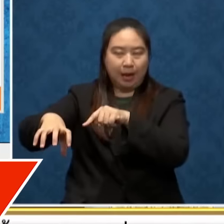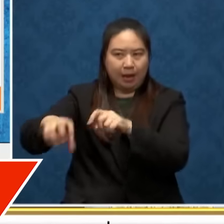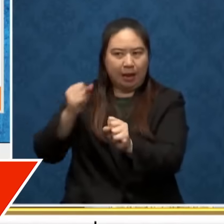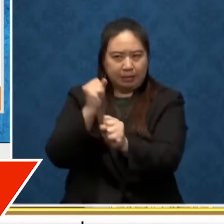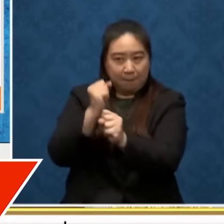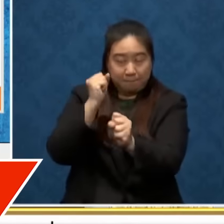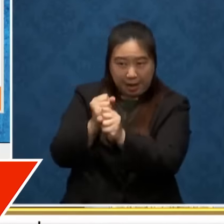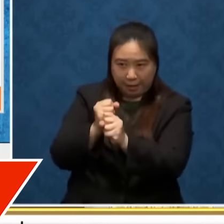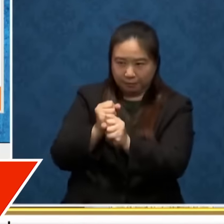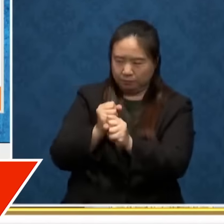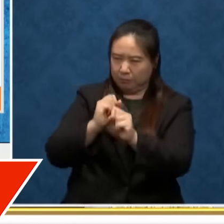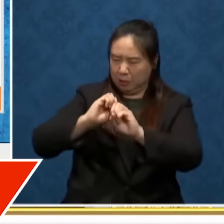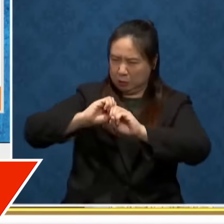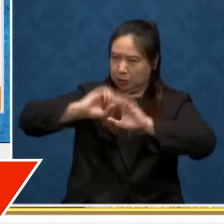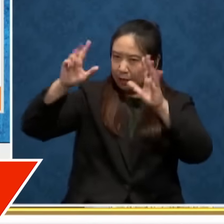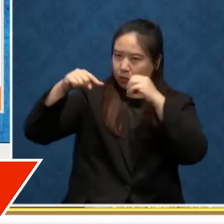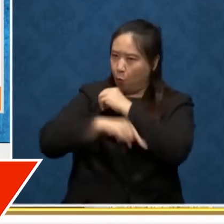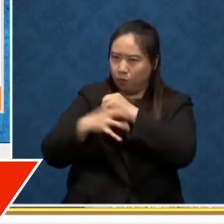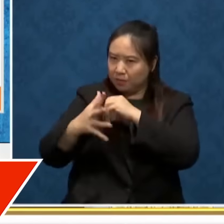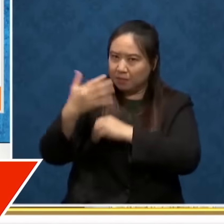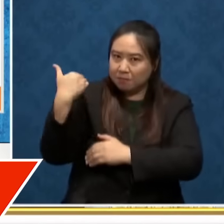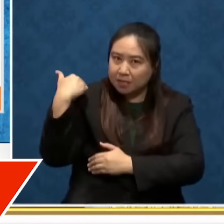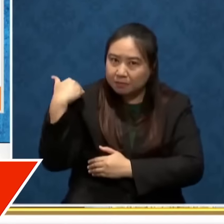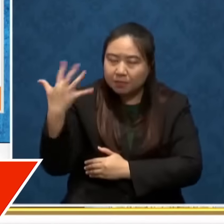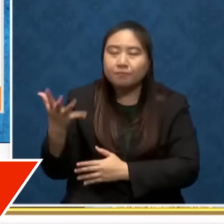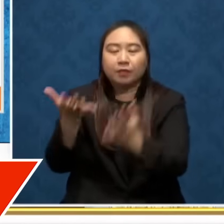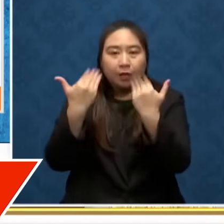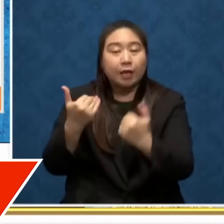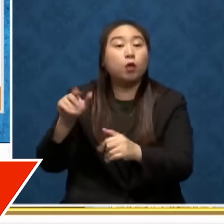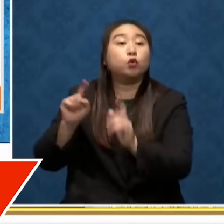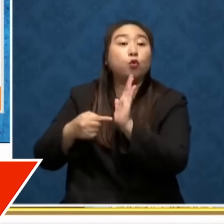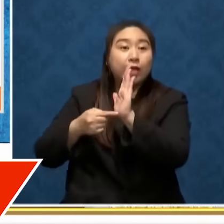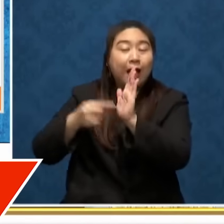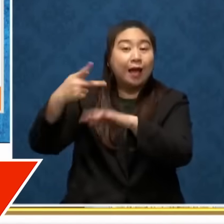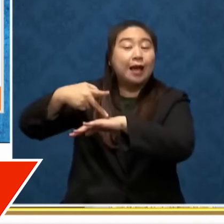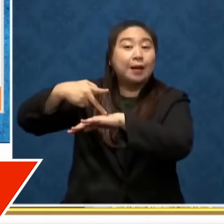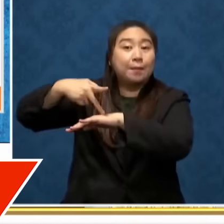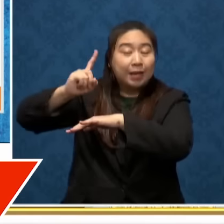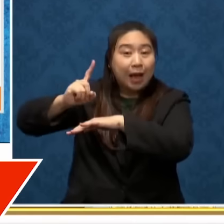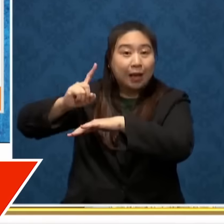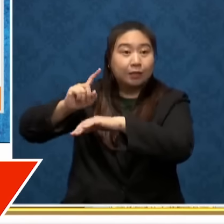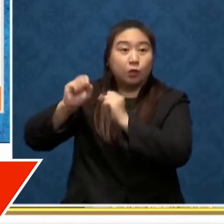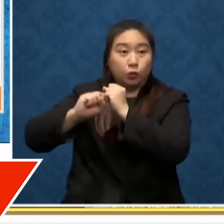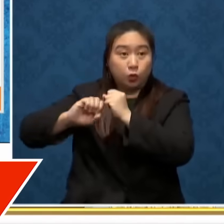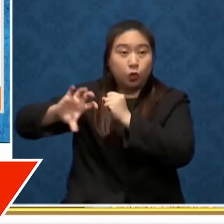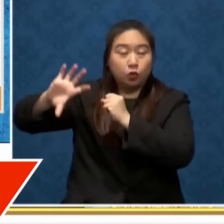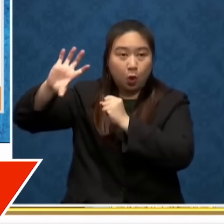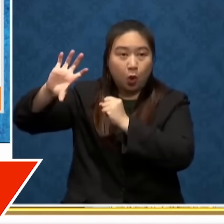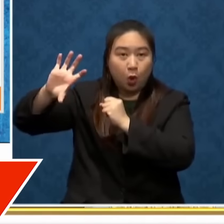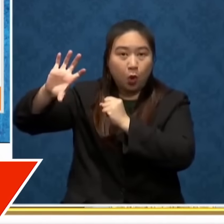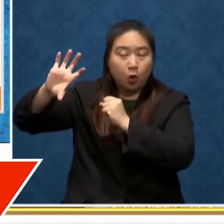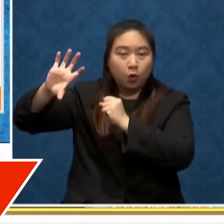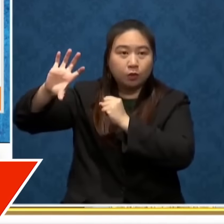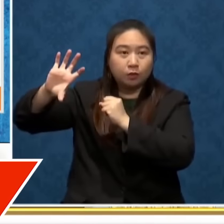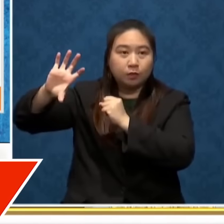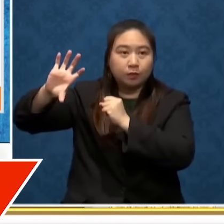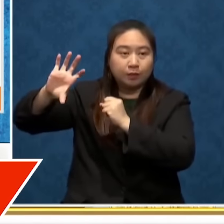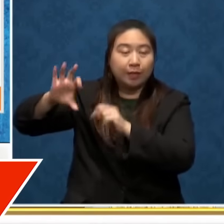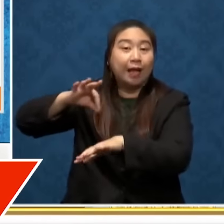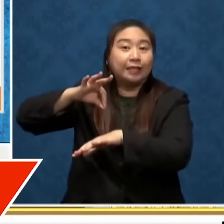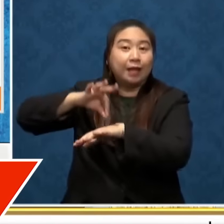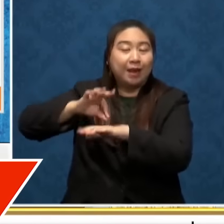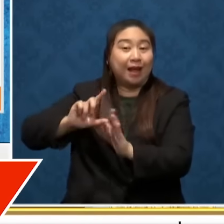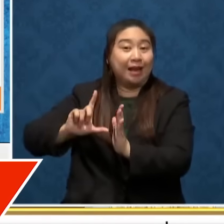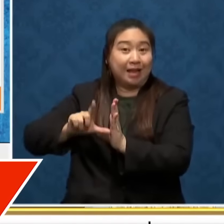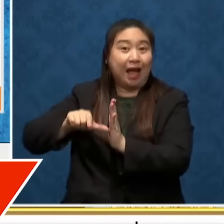ใสหรือไม่ประการแรกก็คือกรณีที่ประธานกสทช.ไม่ยอมรับมติปลดรักษาการเลขาธิ